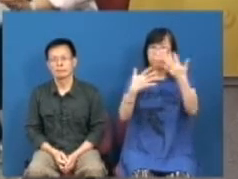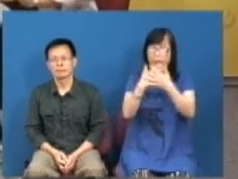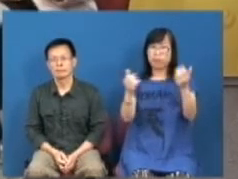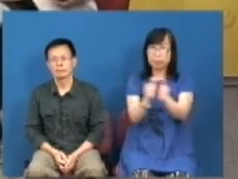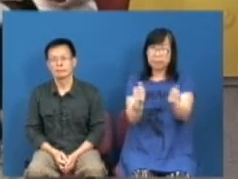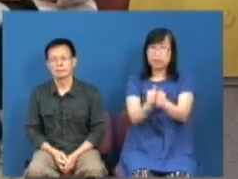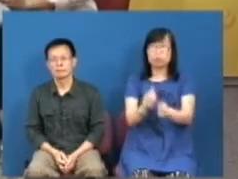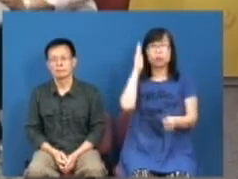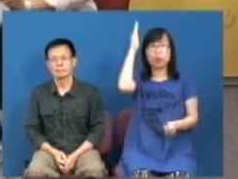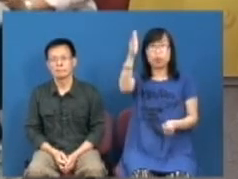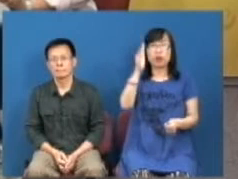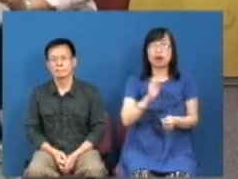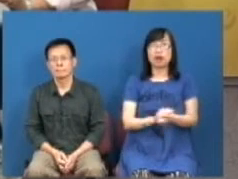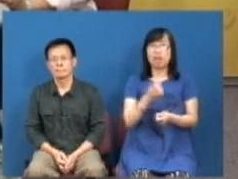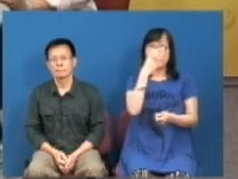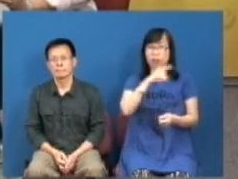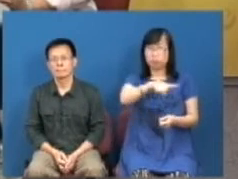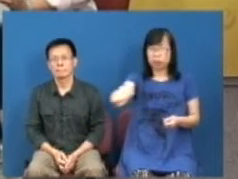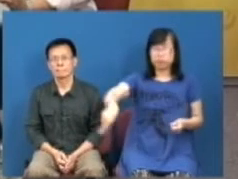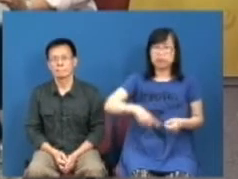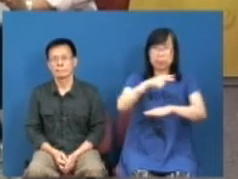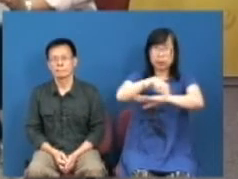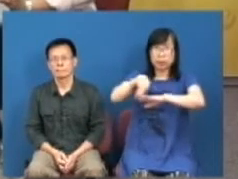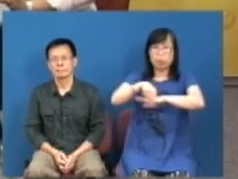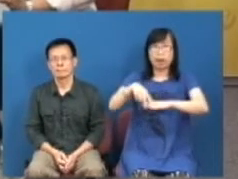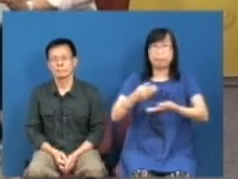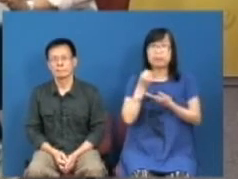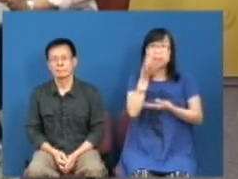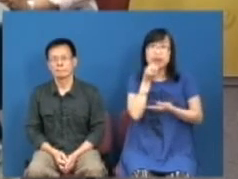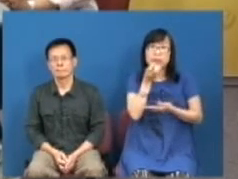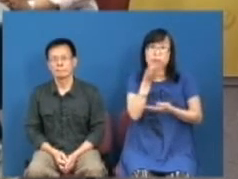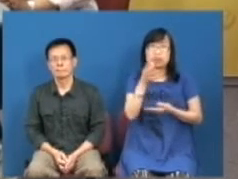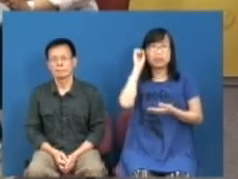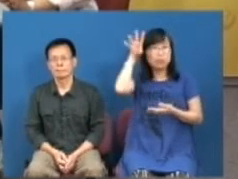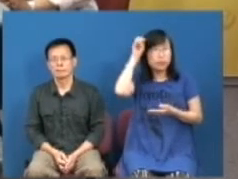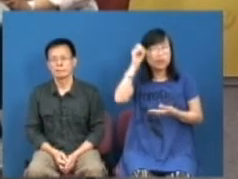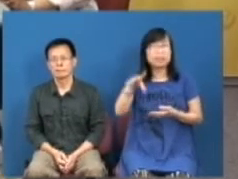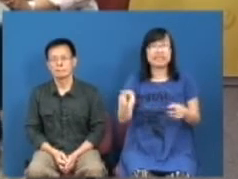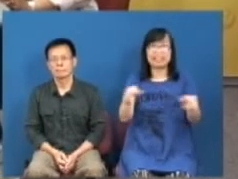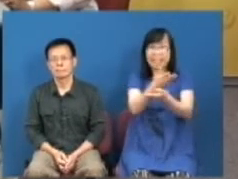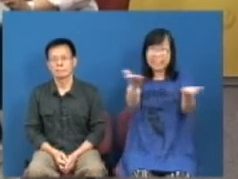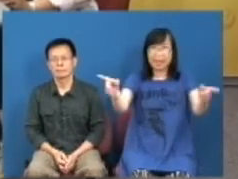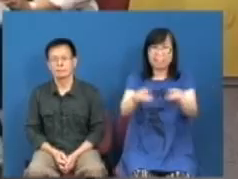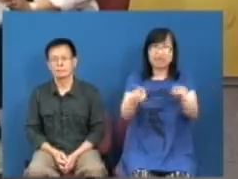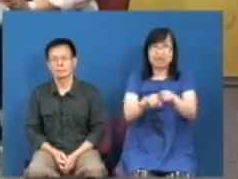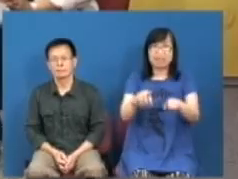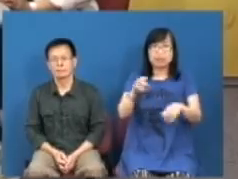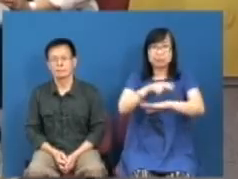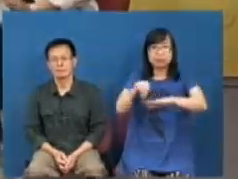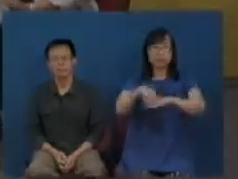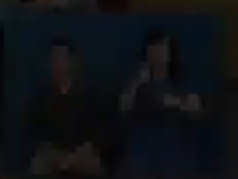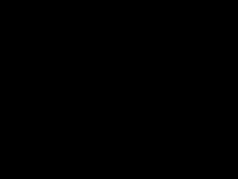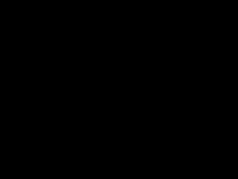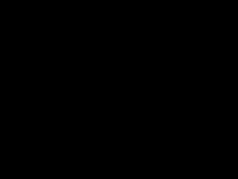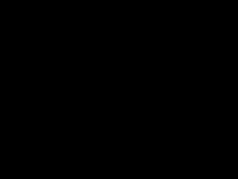咧嚟緊就住我哋香港土地發展嘅規劃咧，多啲俾意見。咁大家齊建立一個更好嘅社區。多